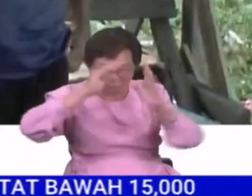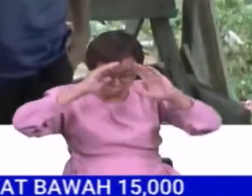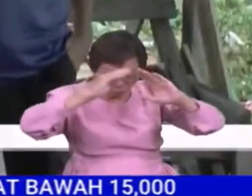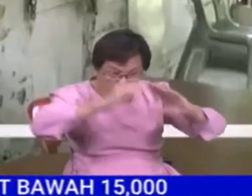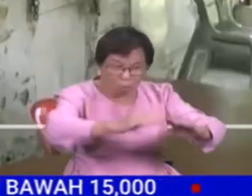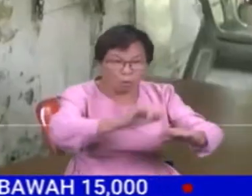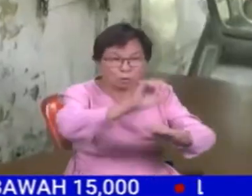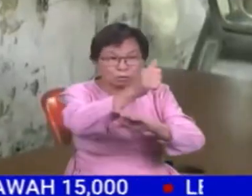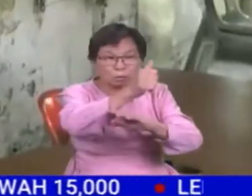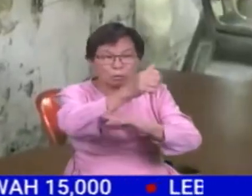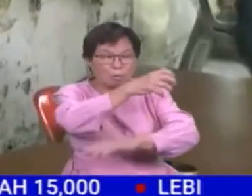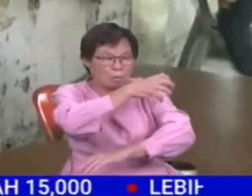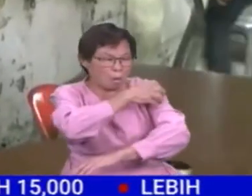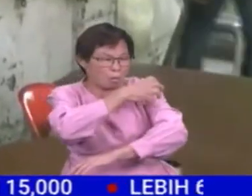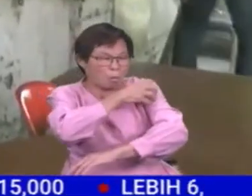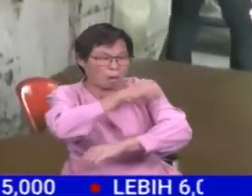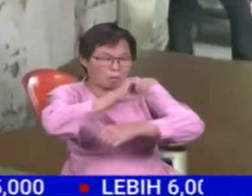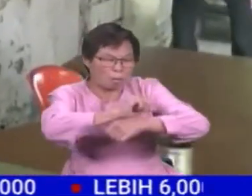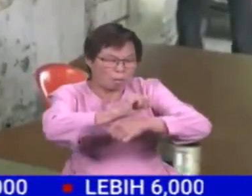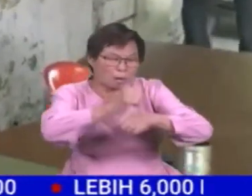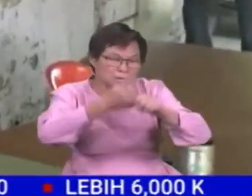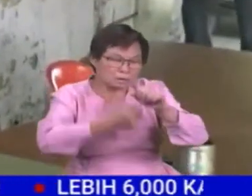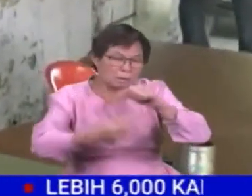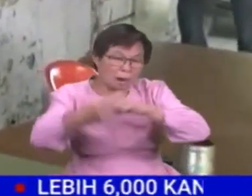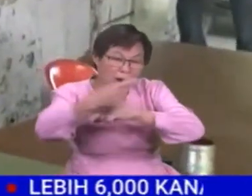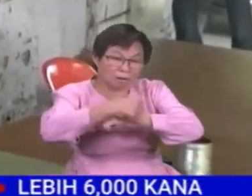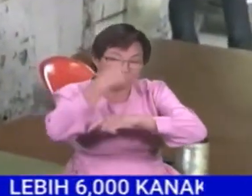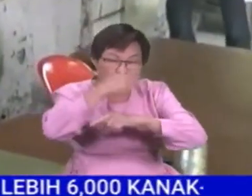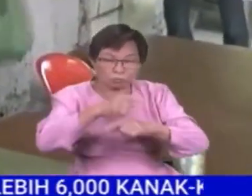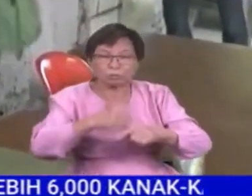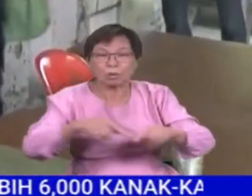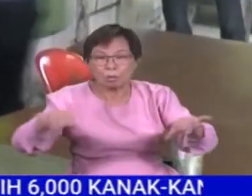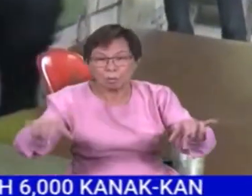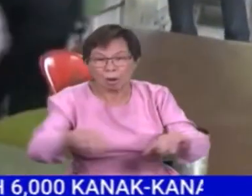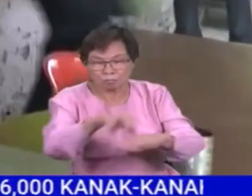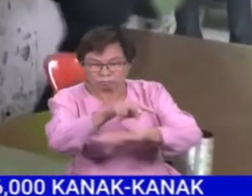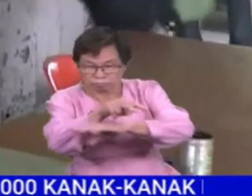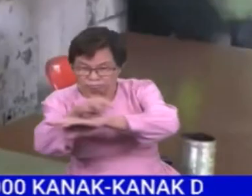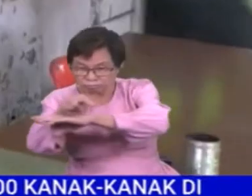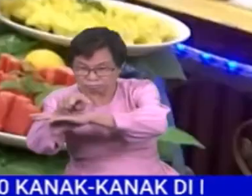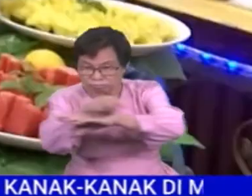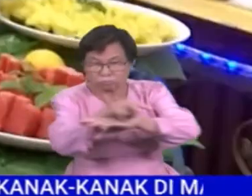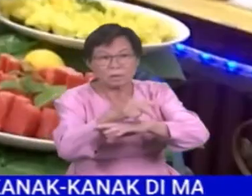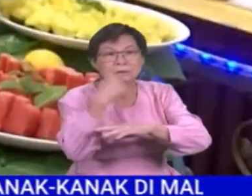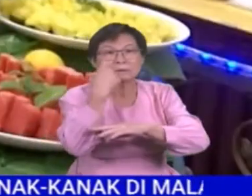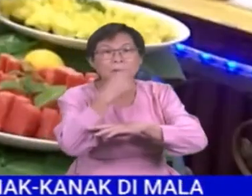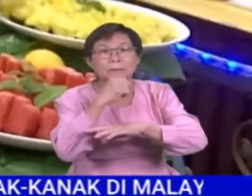seramai 10 pengakuan seakan petugas setiap hari bagi menjalankan pemantauan